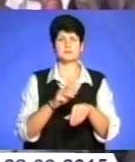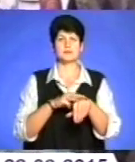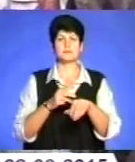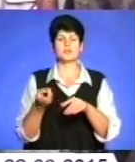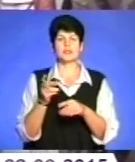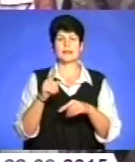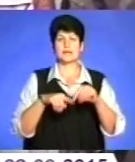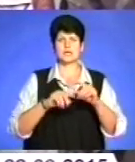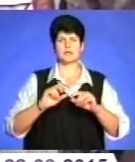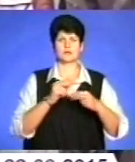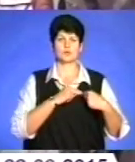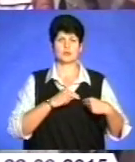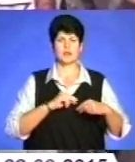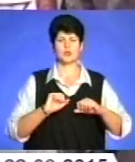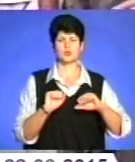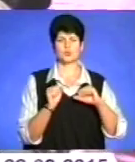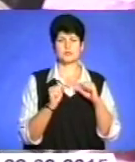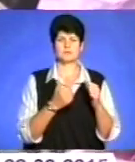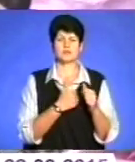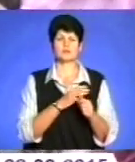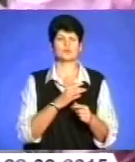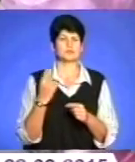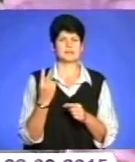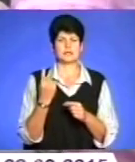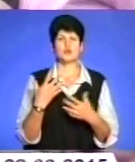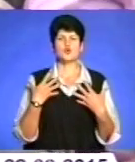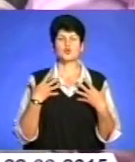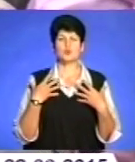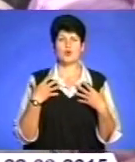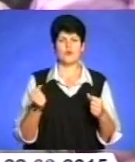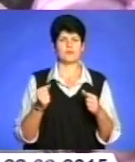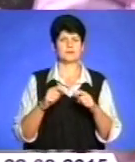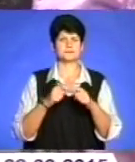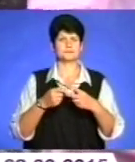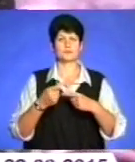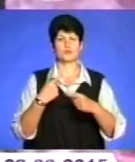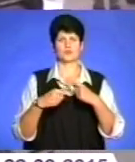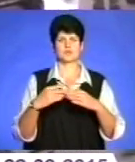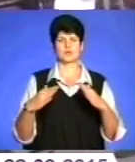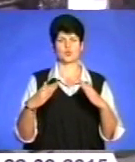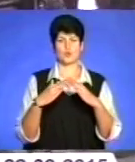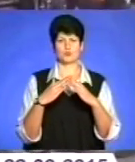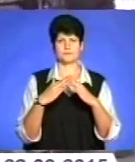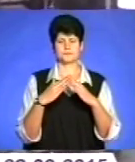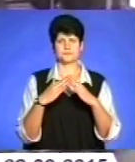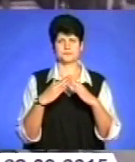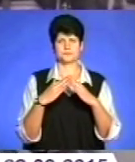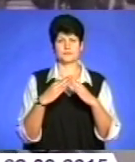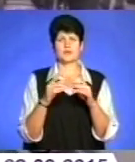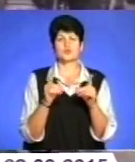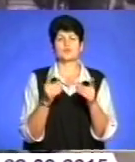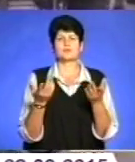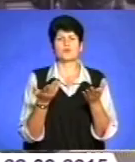та друзі. Побажання в усіх було єдине – здоровими і неушкодженими повернутися додому. Щоб якось це